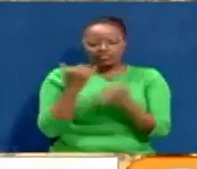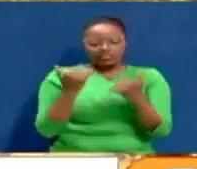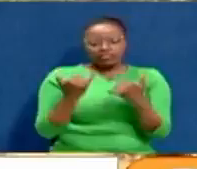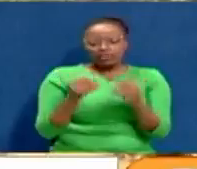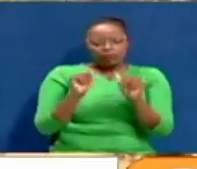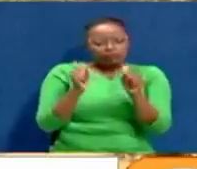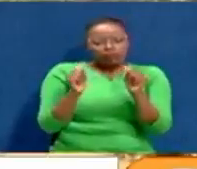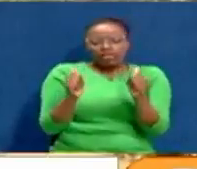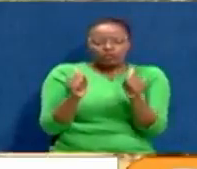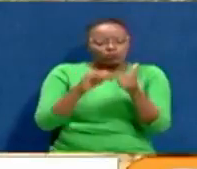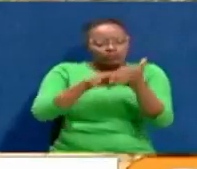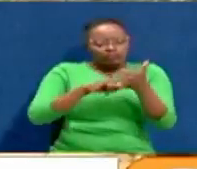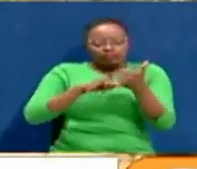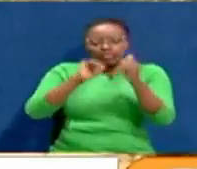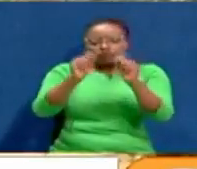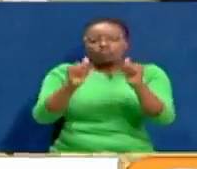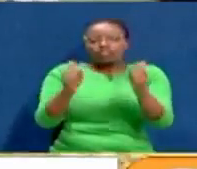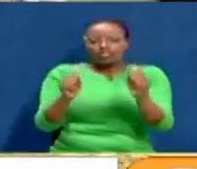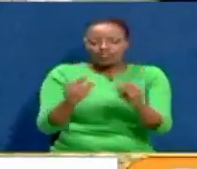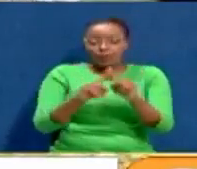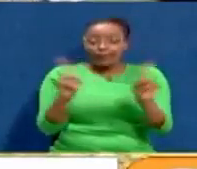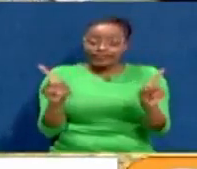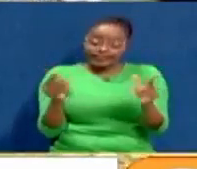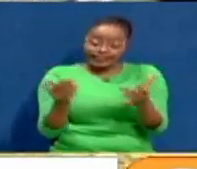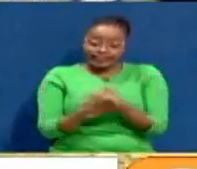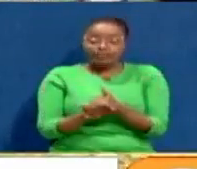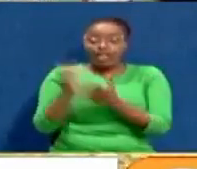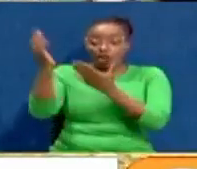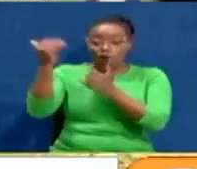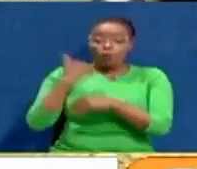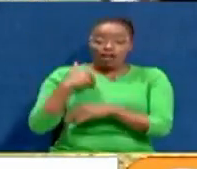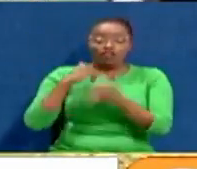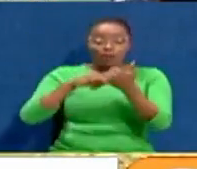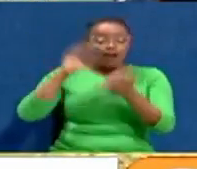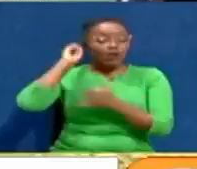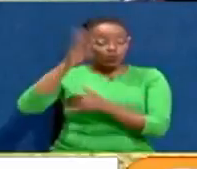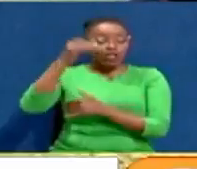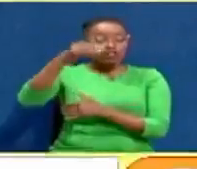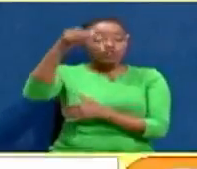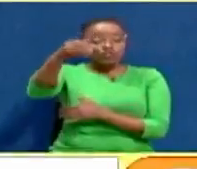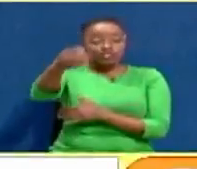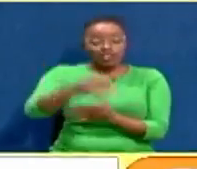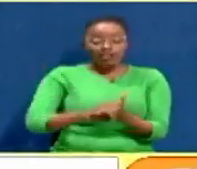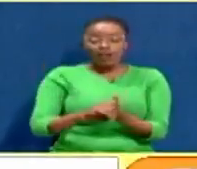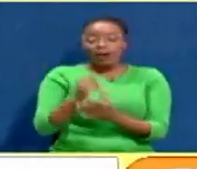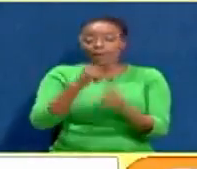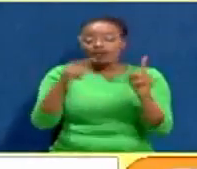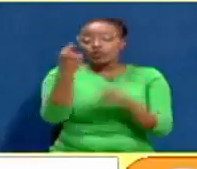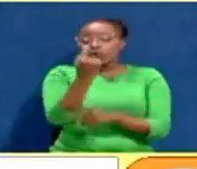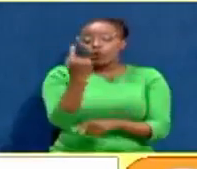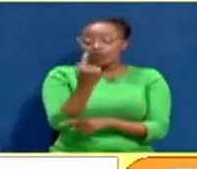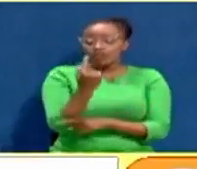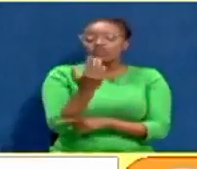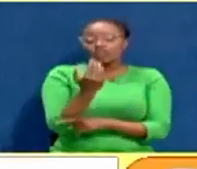sasa bado sijaolewa, lakini nina matumaini ya kuolewa in the near future. Kile ambacho